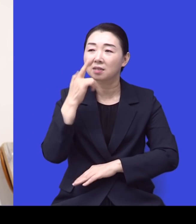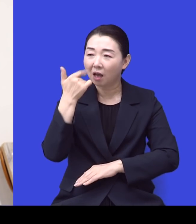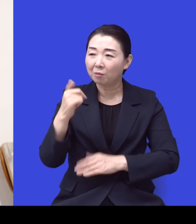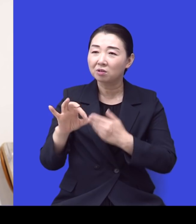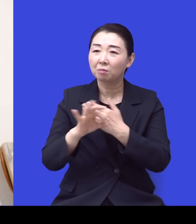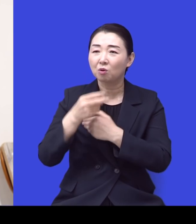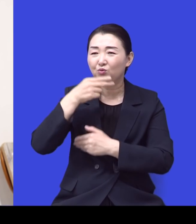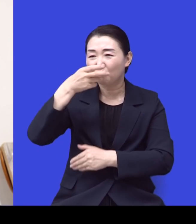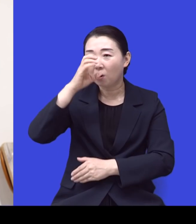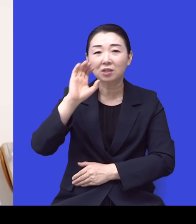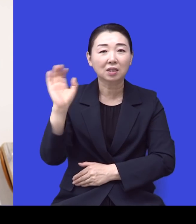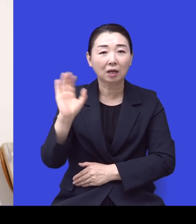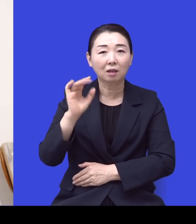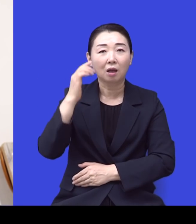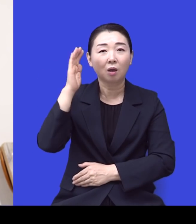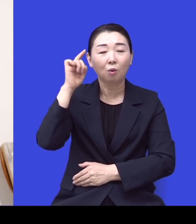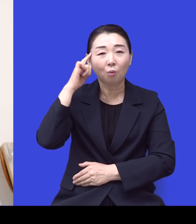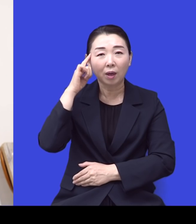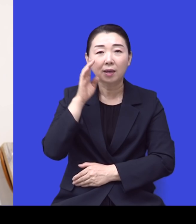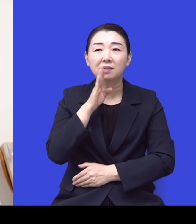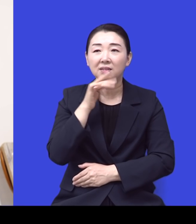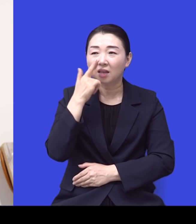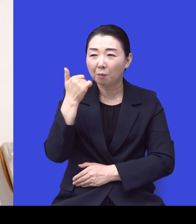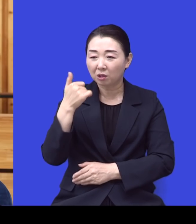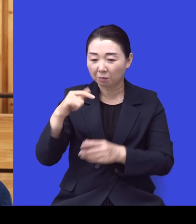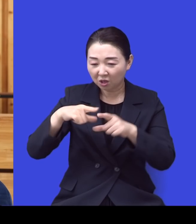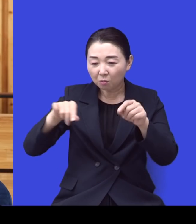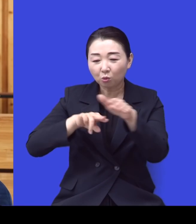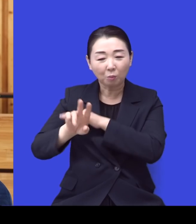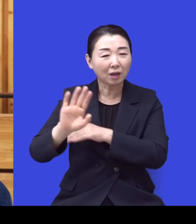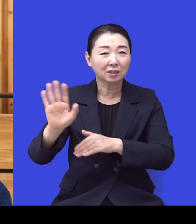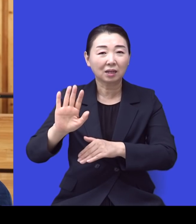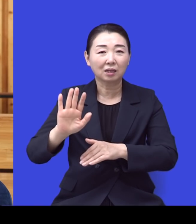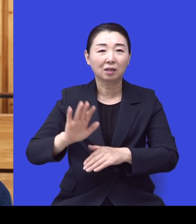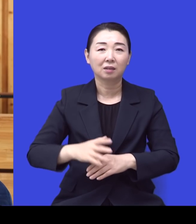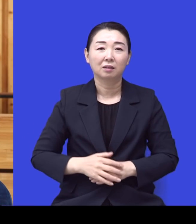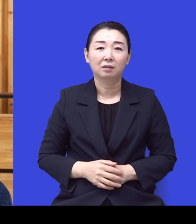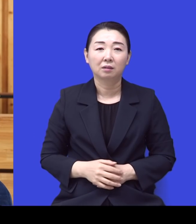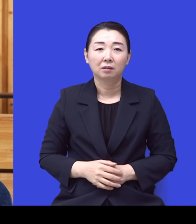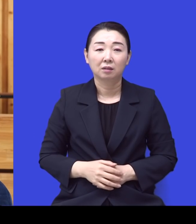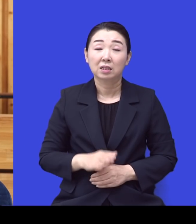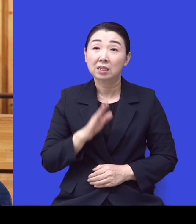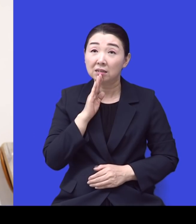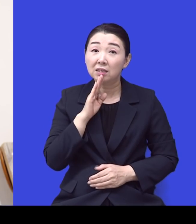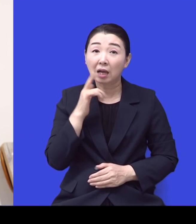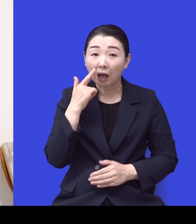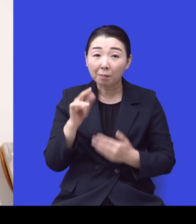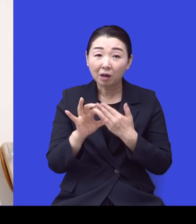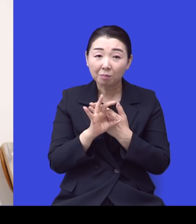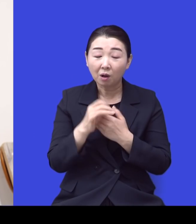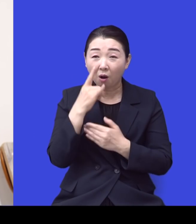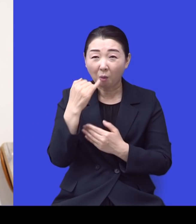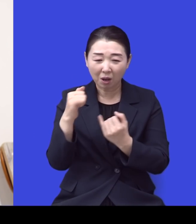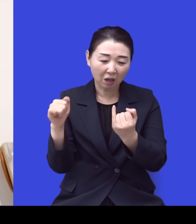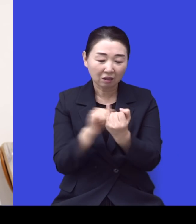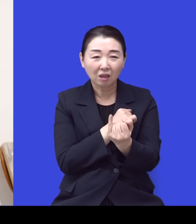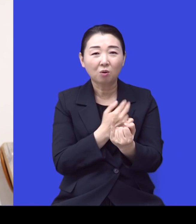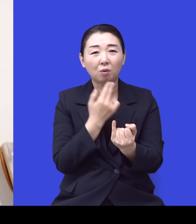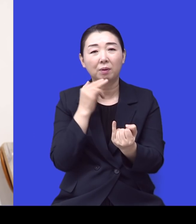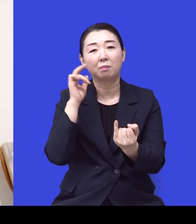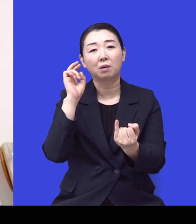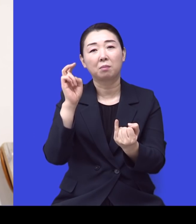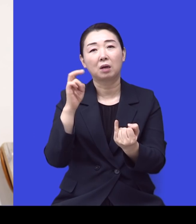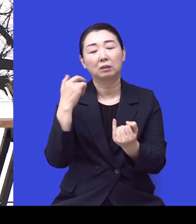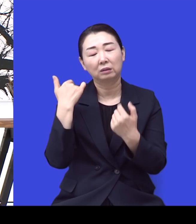진짜라면 근데 진짜 아버지라면 저렇게 일본으로 도망가지 않았을 텐데 진짜 아버지라면 엄마를 저렇게 때리지 않았을 텐데